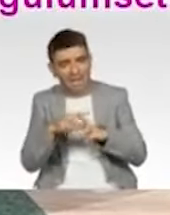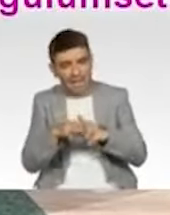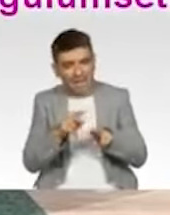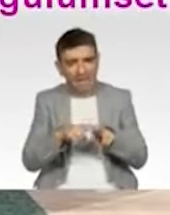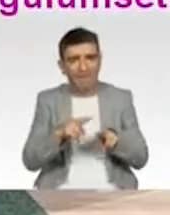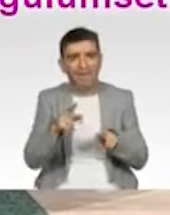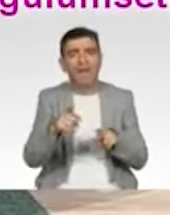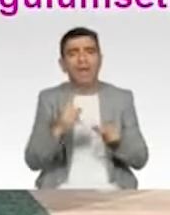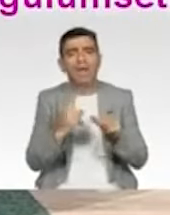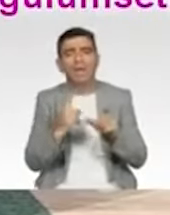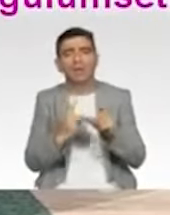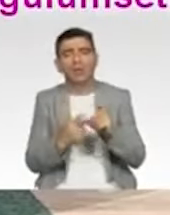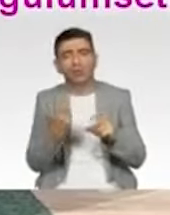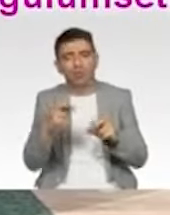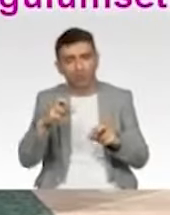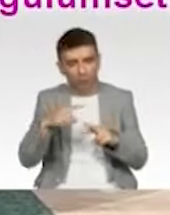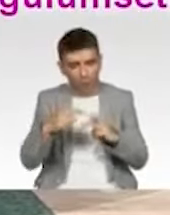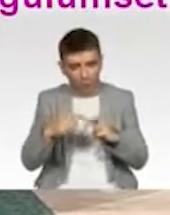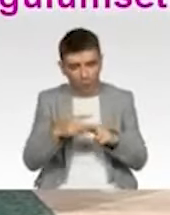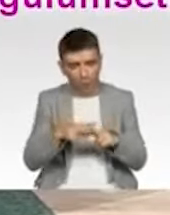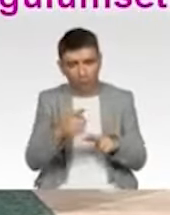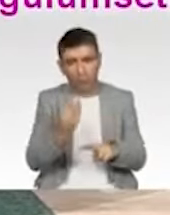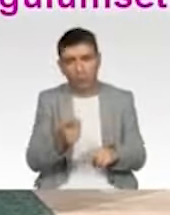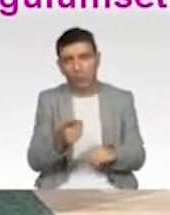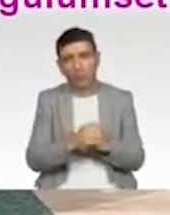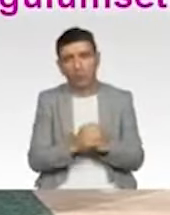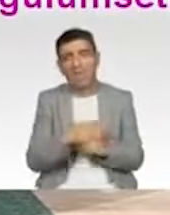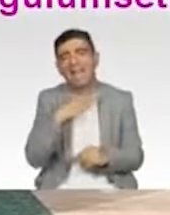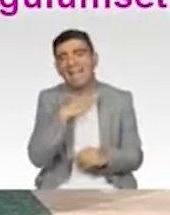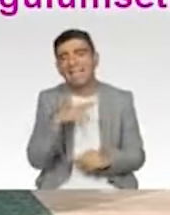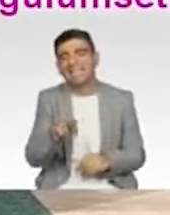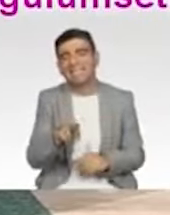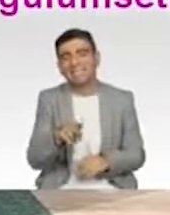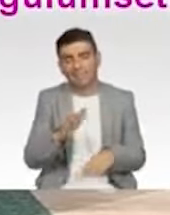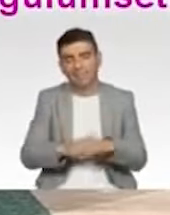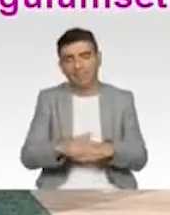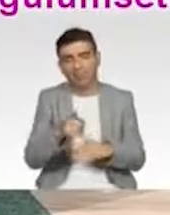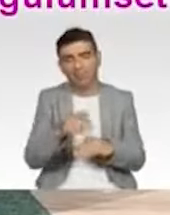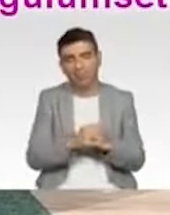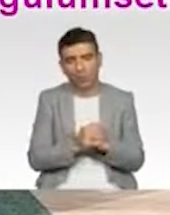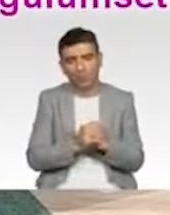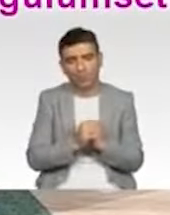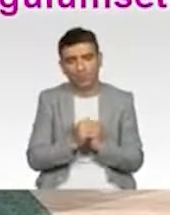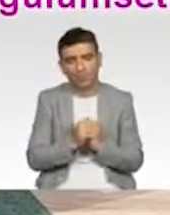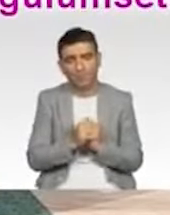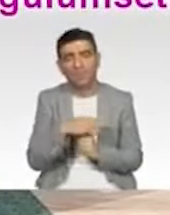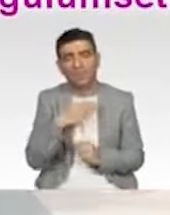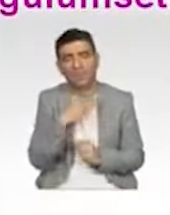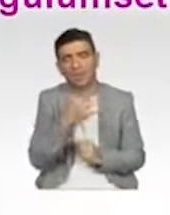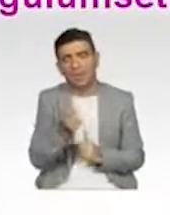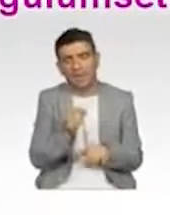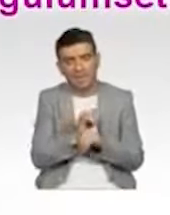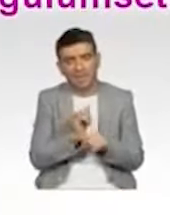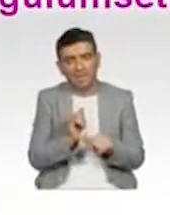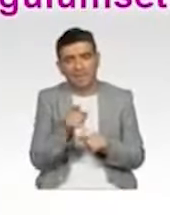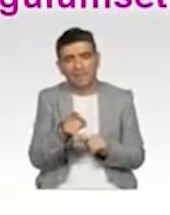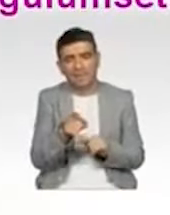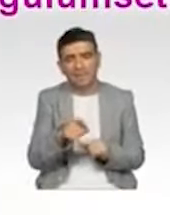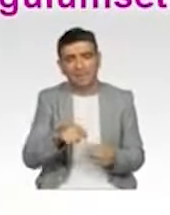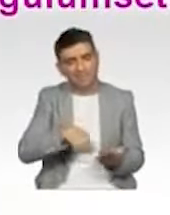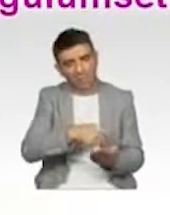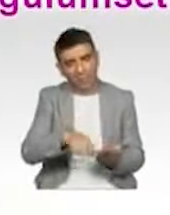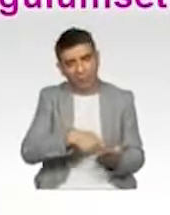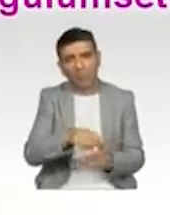olsun. Çorbasını mı yapıyorsunuz onu? Yemek içine kaçıyor. Yani et gibi kullanılıyor. Evet. O etini alıyorsun. Aynı. Et gibi.